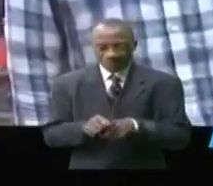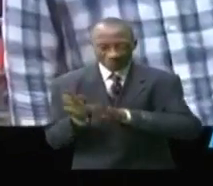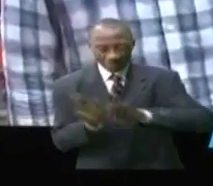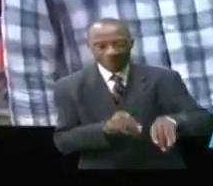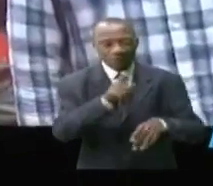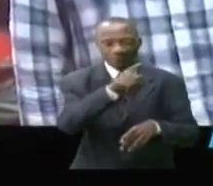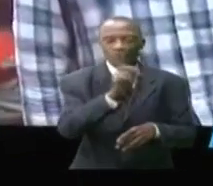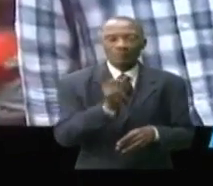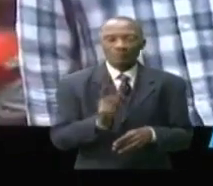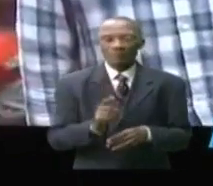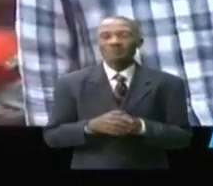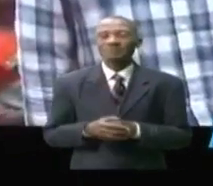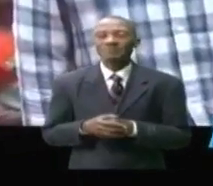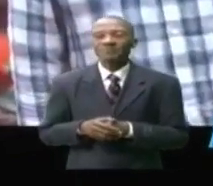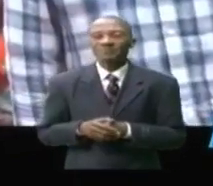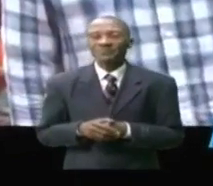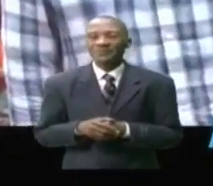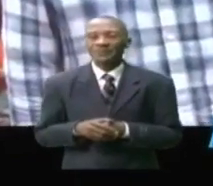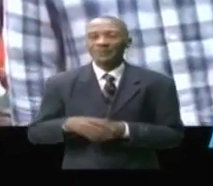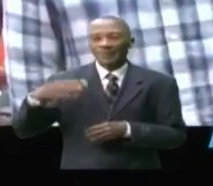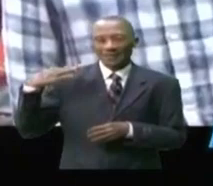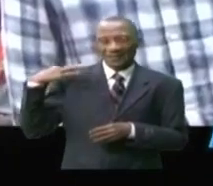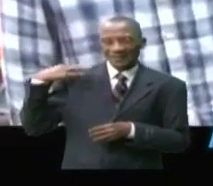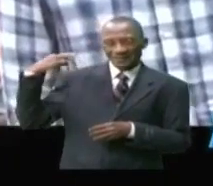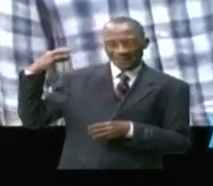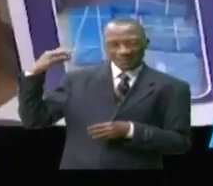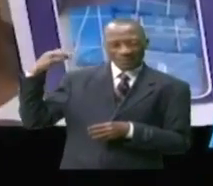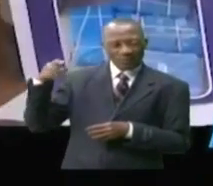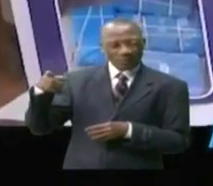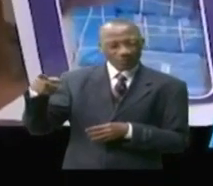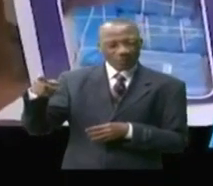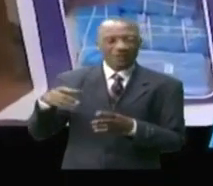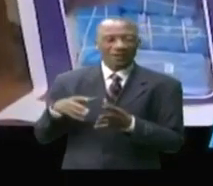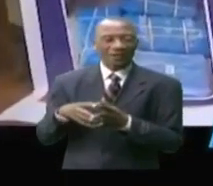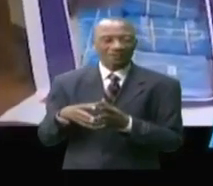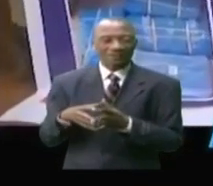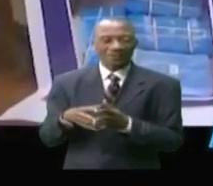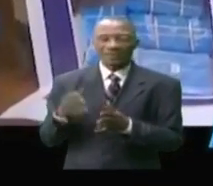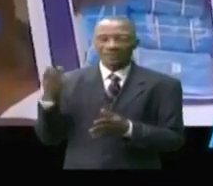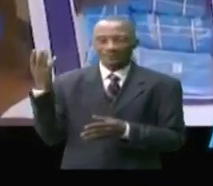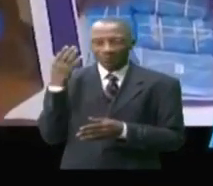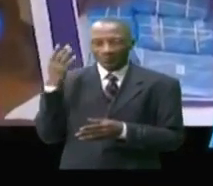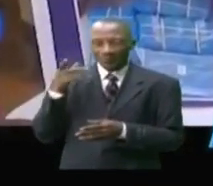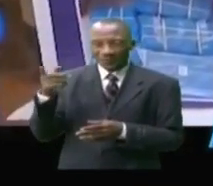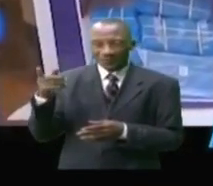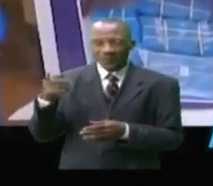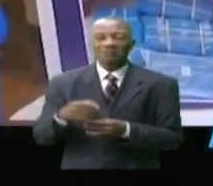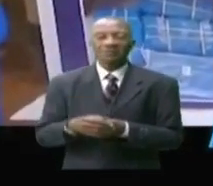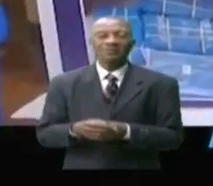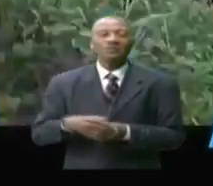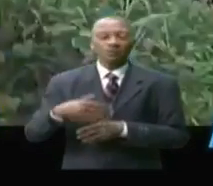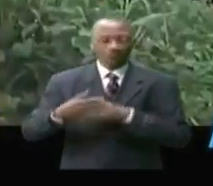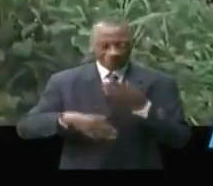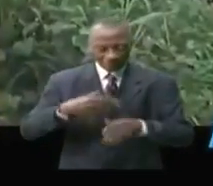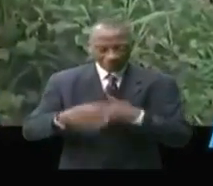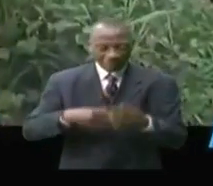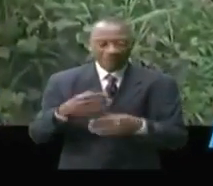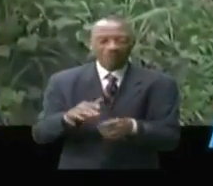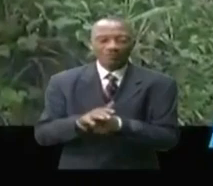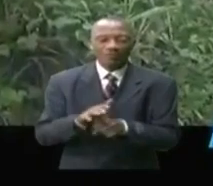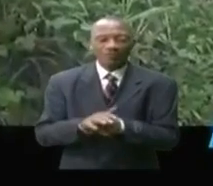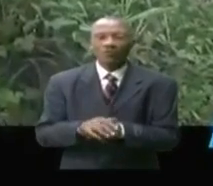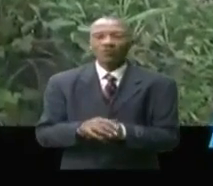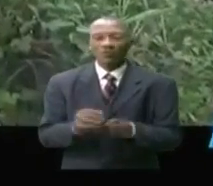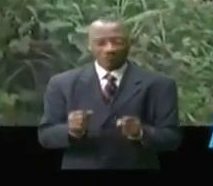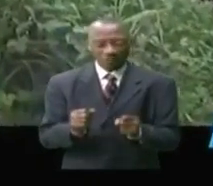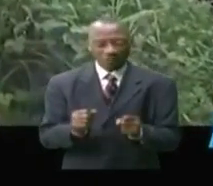Par la même occasion, la délégation de Maître Eli Kayembe Moulaya dévoile des projets durables qui seront mis en branle dans un avenir